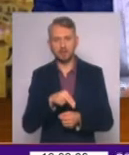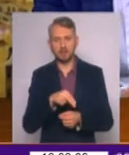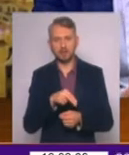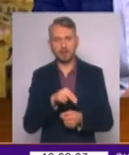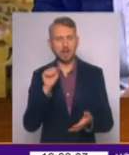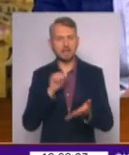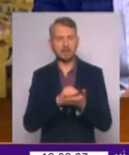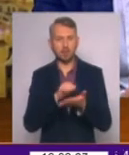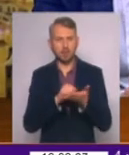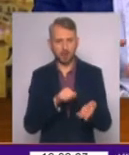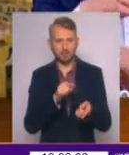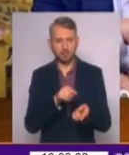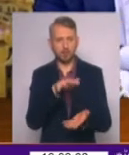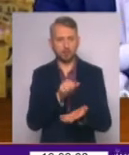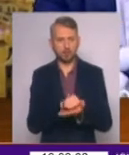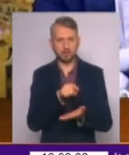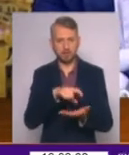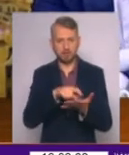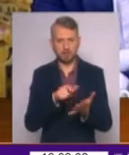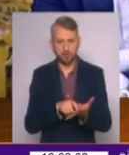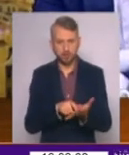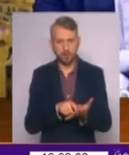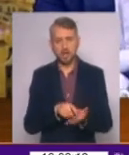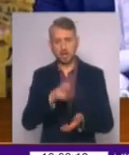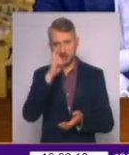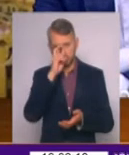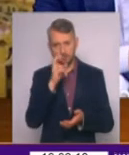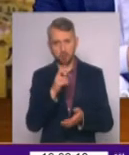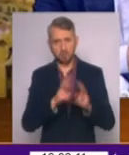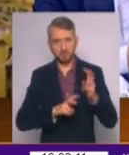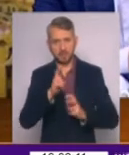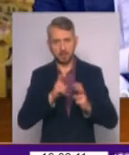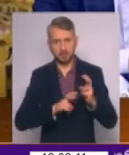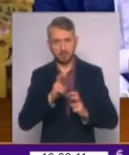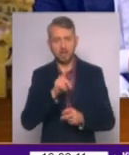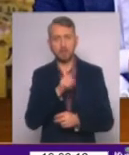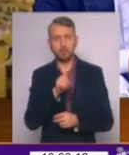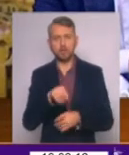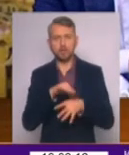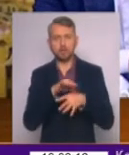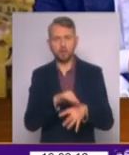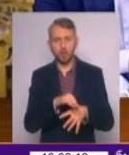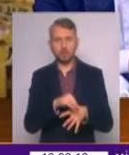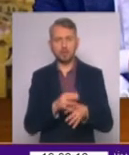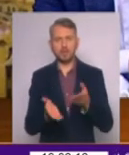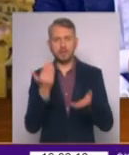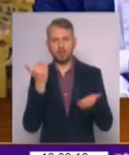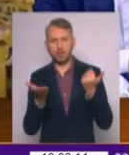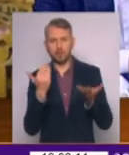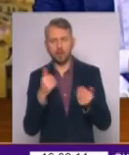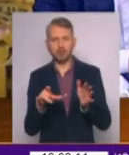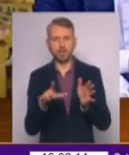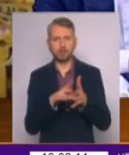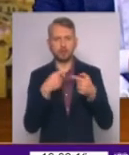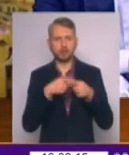ось яка орендарем приміщень цьому державному підприємстві, вони проводили демонтаж